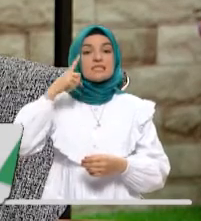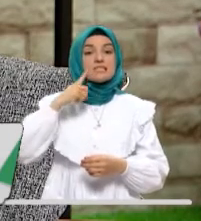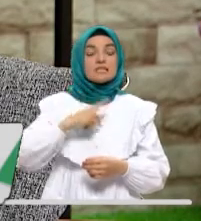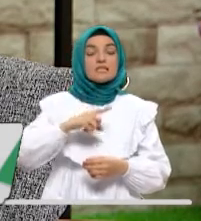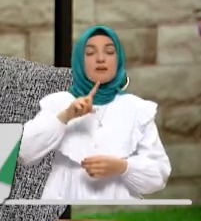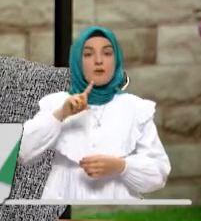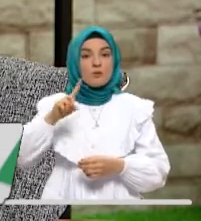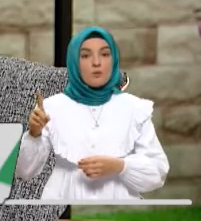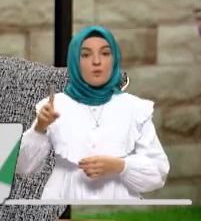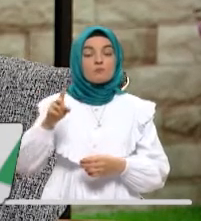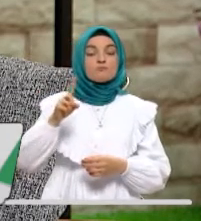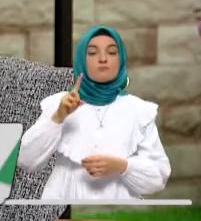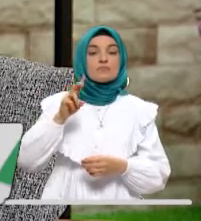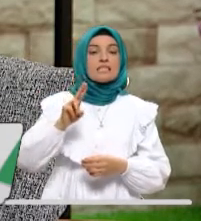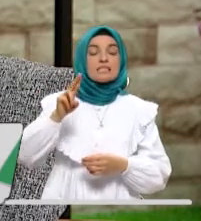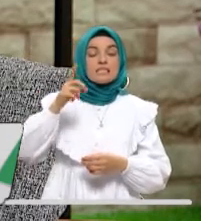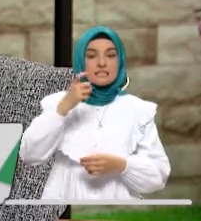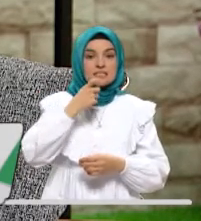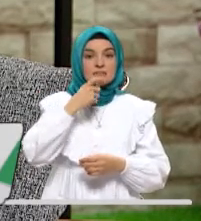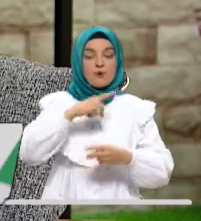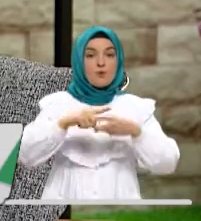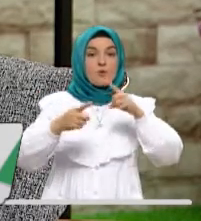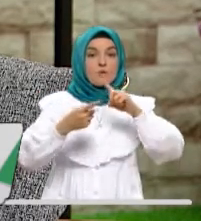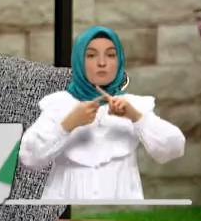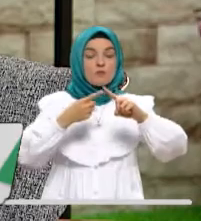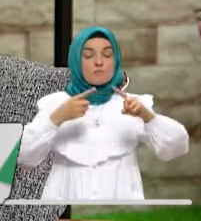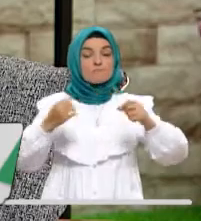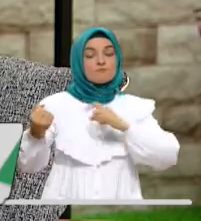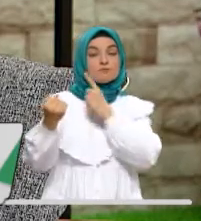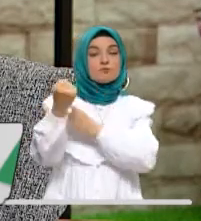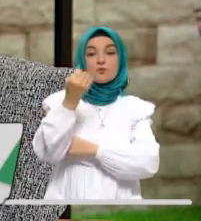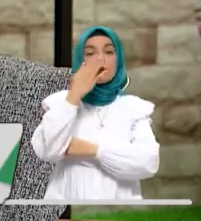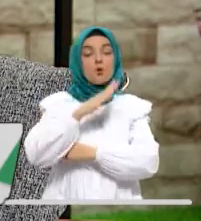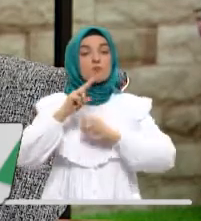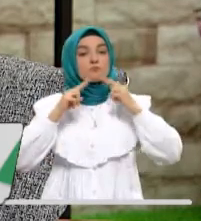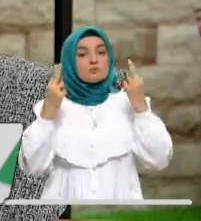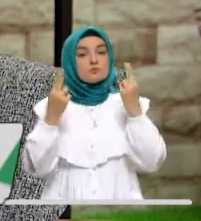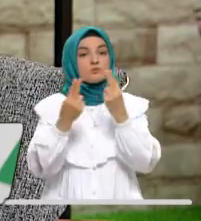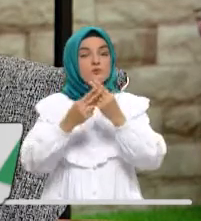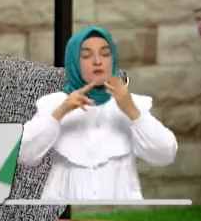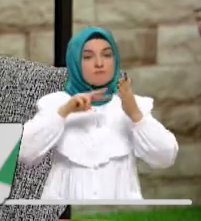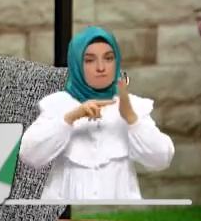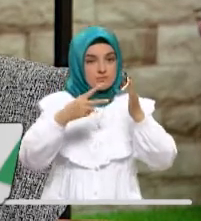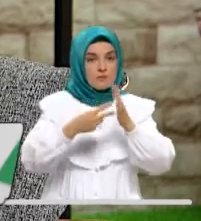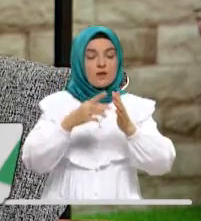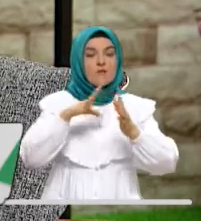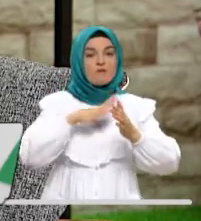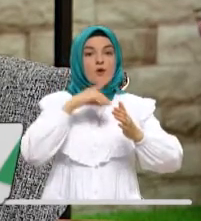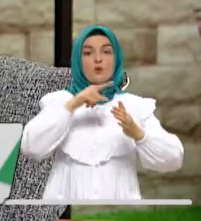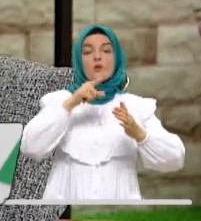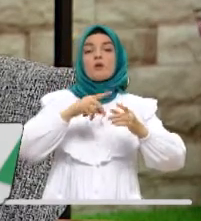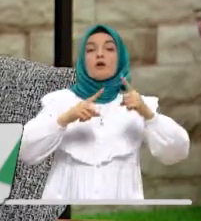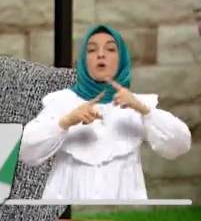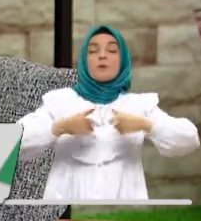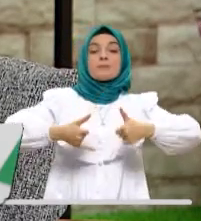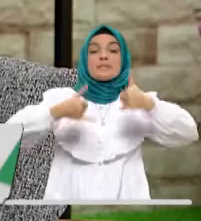Osmanlı 322 yıl tek güç. Karşısında güç yok. Dünyayı hükmedebilmiş ve dünya Topkapı Sarayı'ndan neredeyse